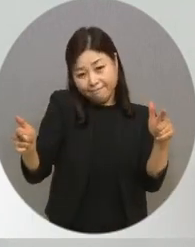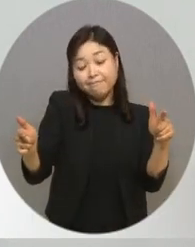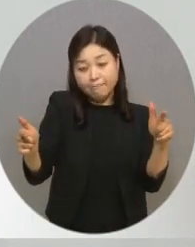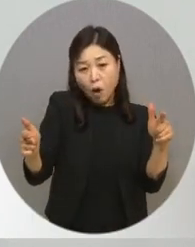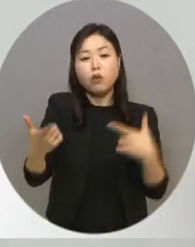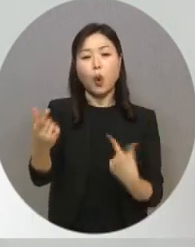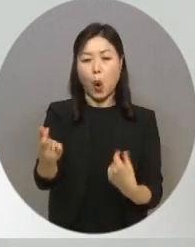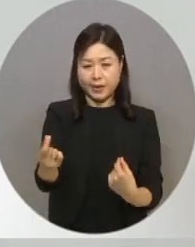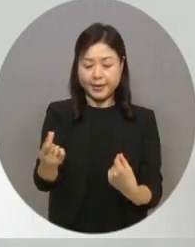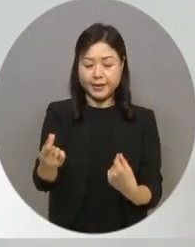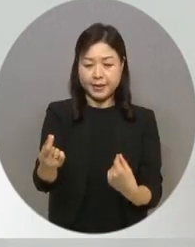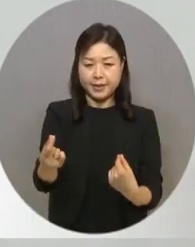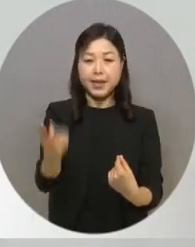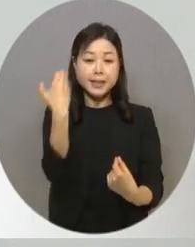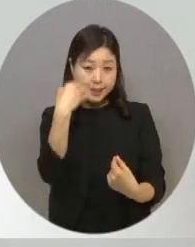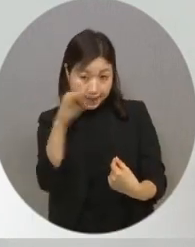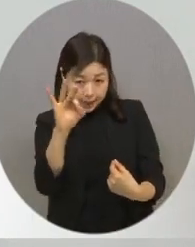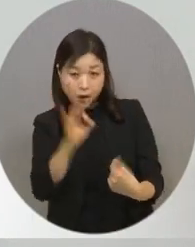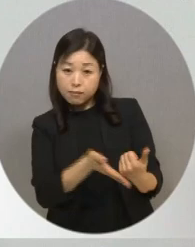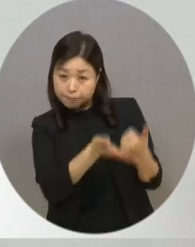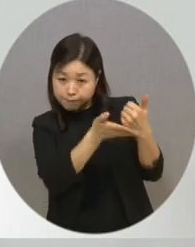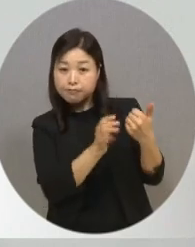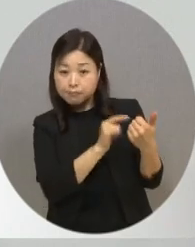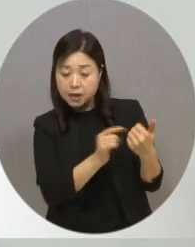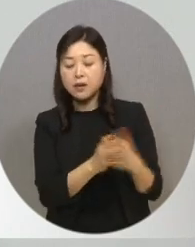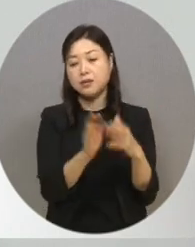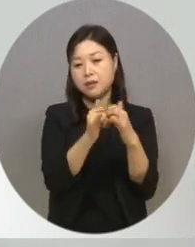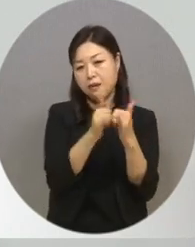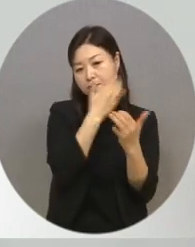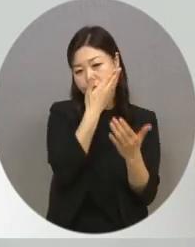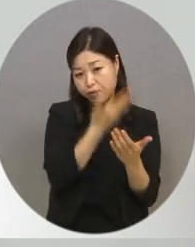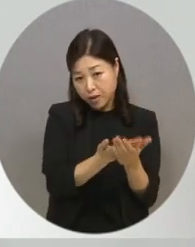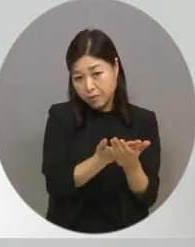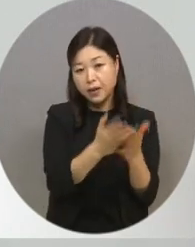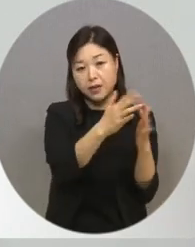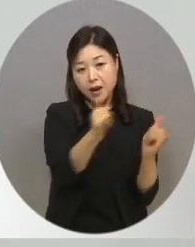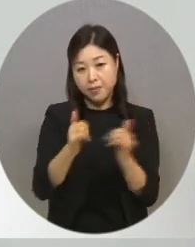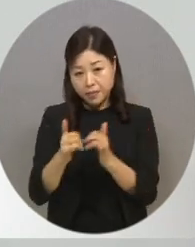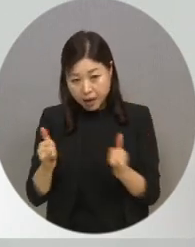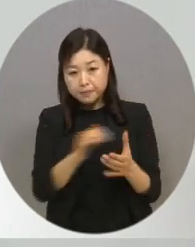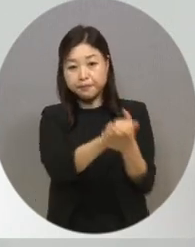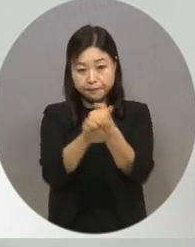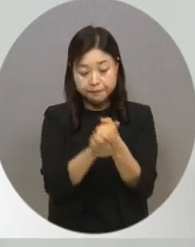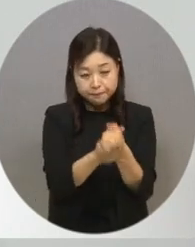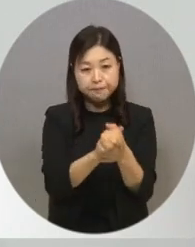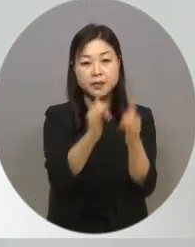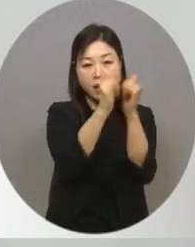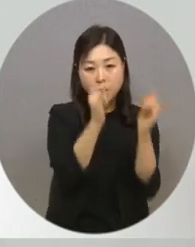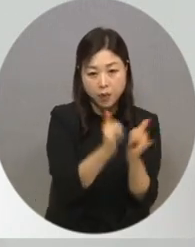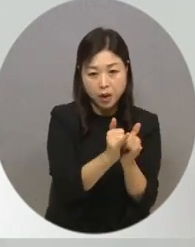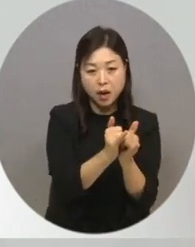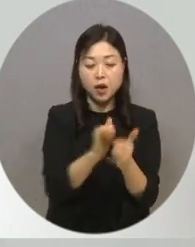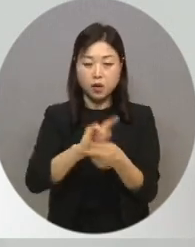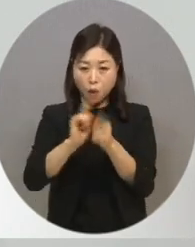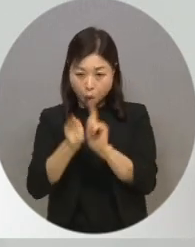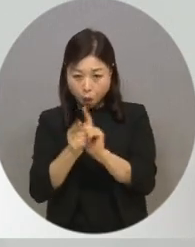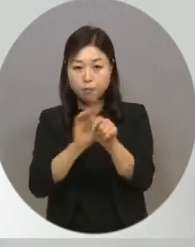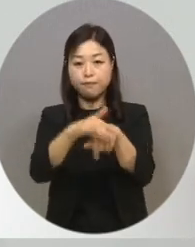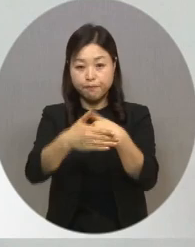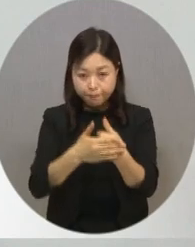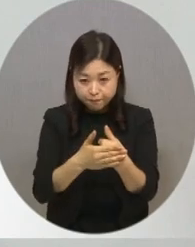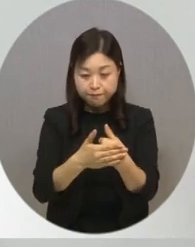존중받으면서 사람의 기한과 사람 간의 정이 있는 사회, 서로 도움을 주고받는